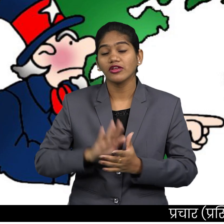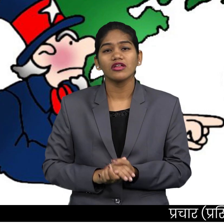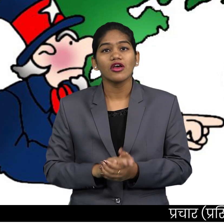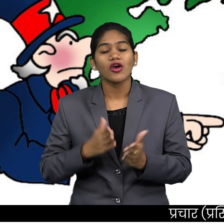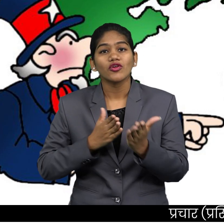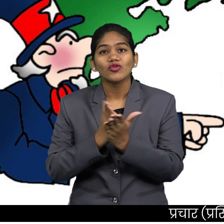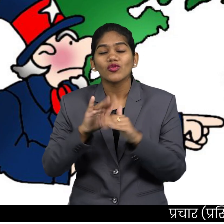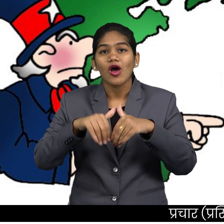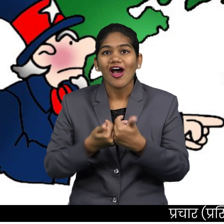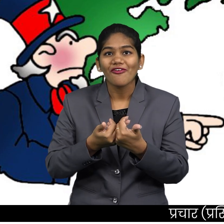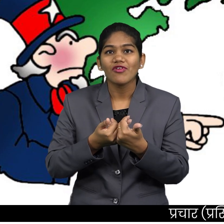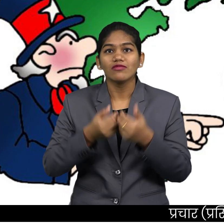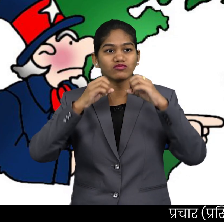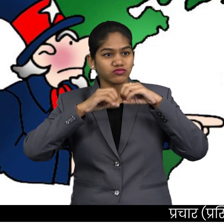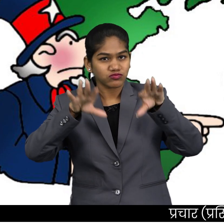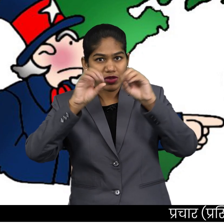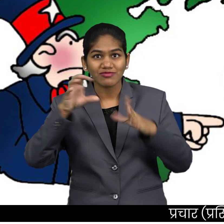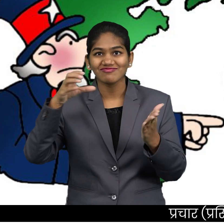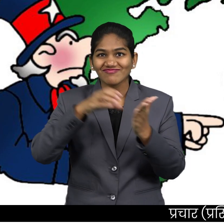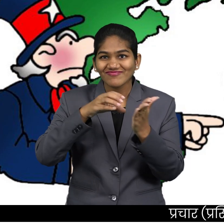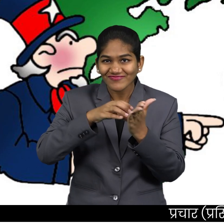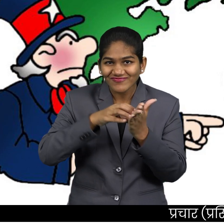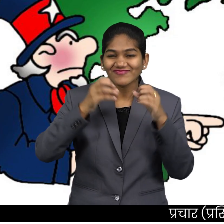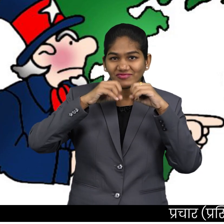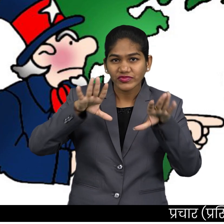प्रचार, प्रसिद्धी आणि शब्दांद्वारे